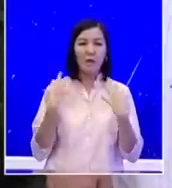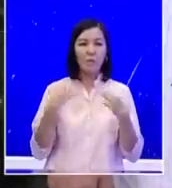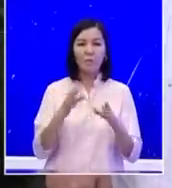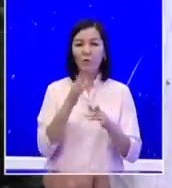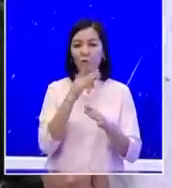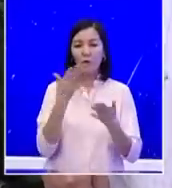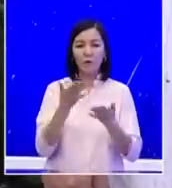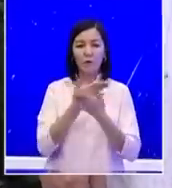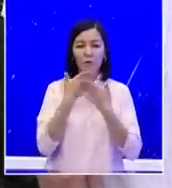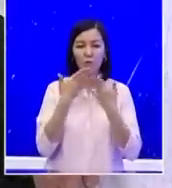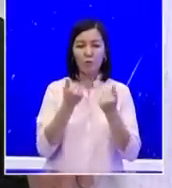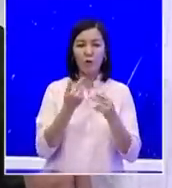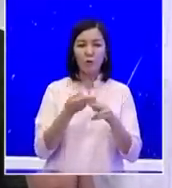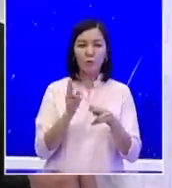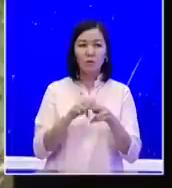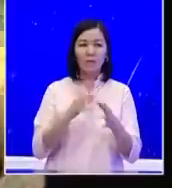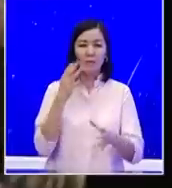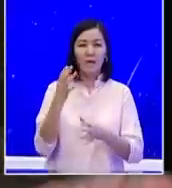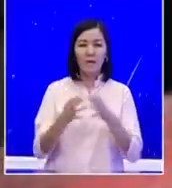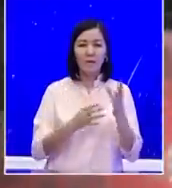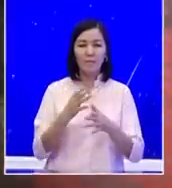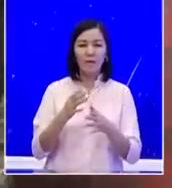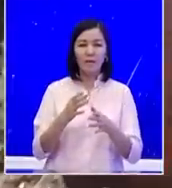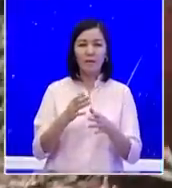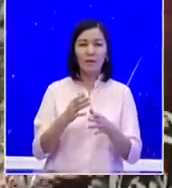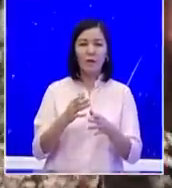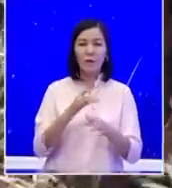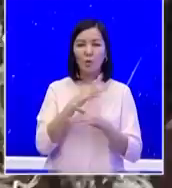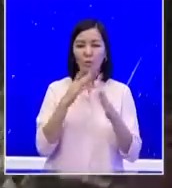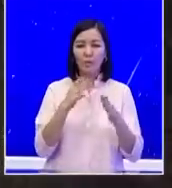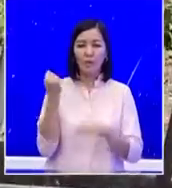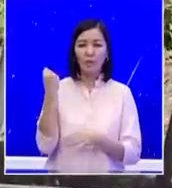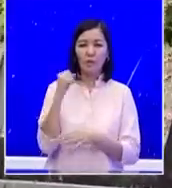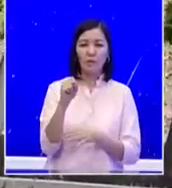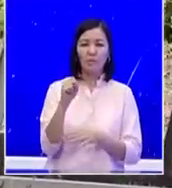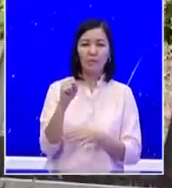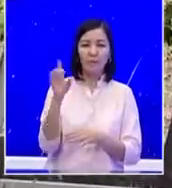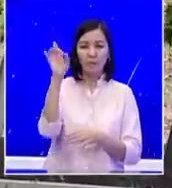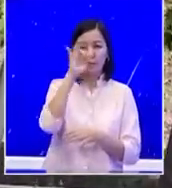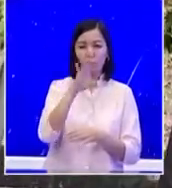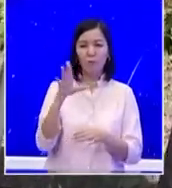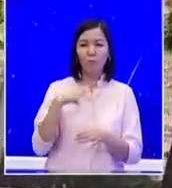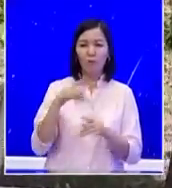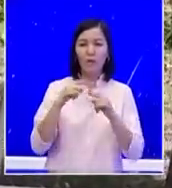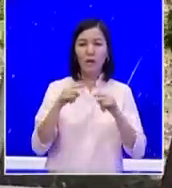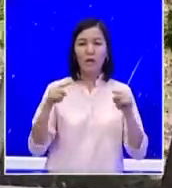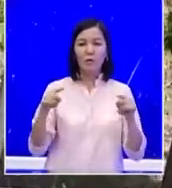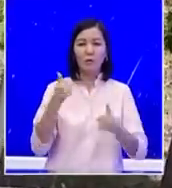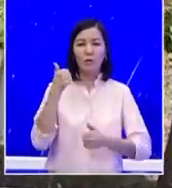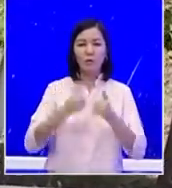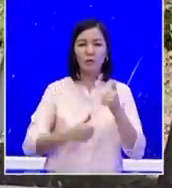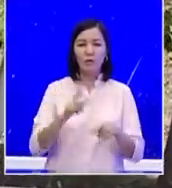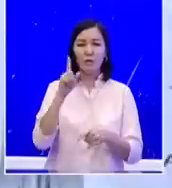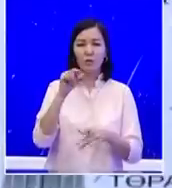жіберіп көрген емес. Соның арқасында әлем біріншілігінде күміс жүлдегер атанып, Азия құрлығында бірнеше мәрте жеңімпаз болды. Түрлі деңгейде өткен жарыстардан